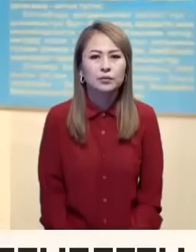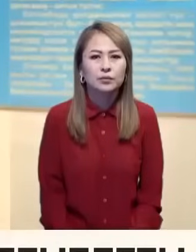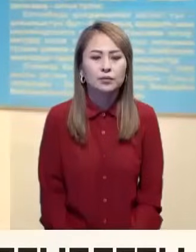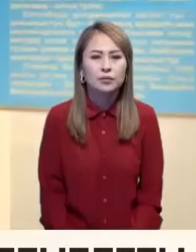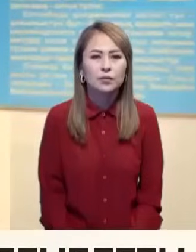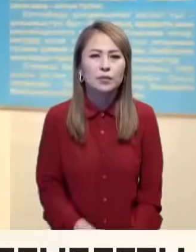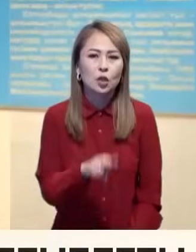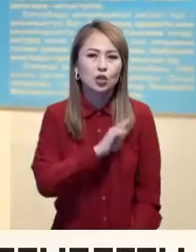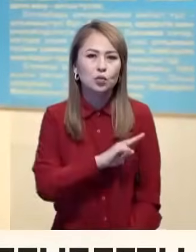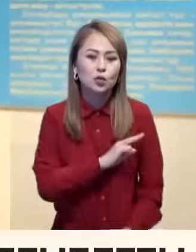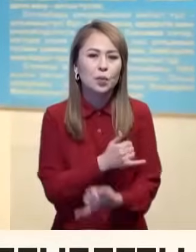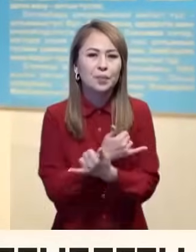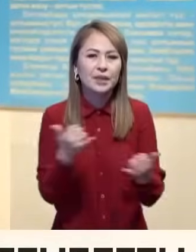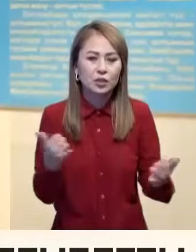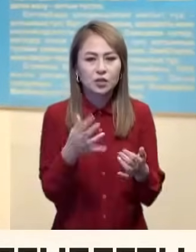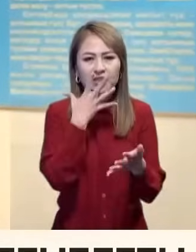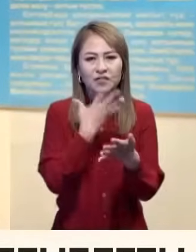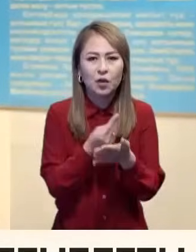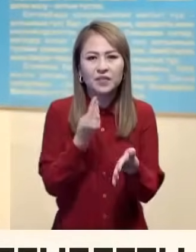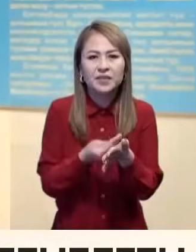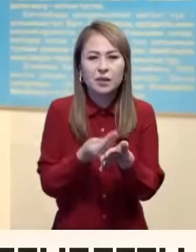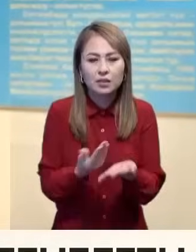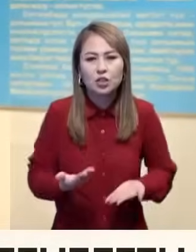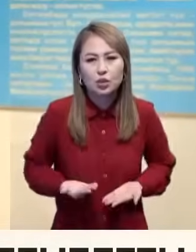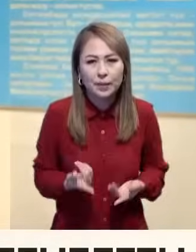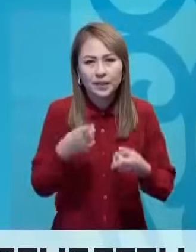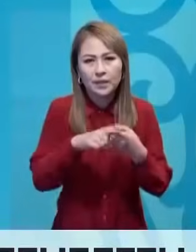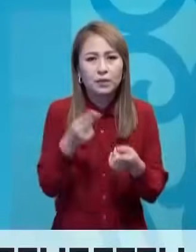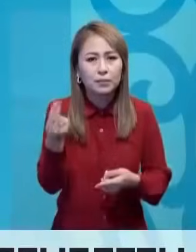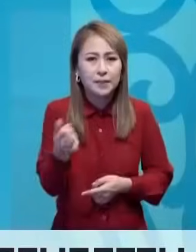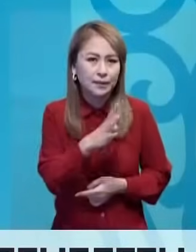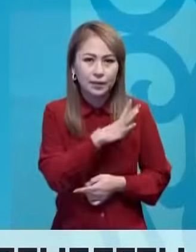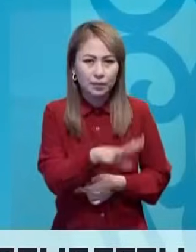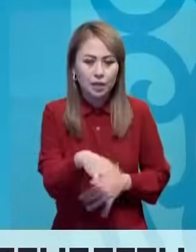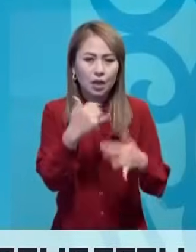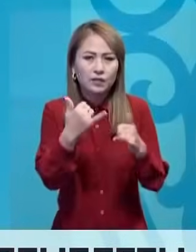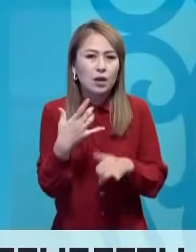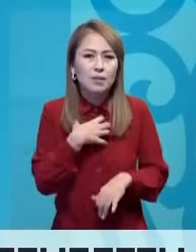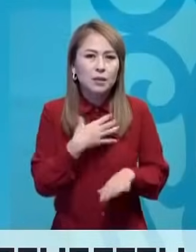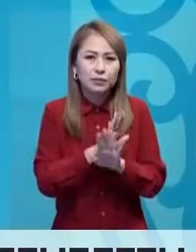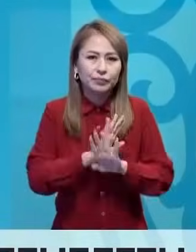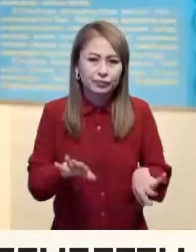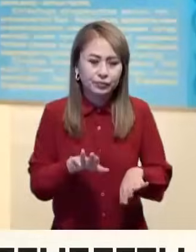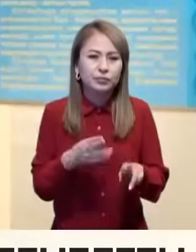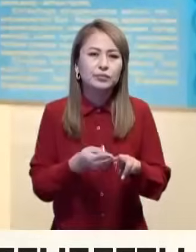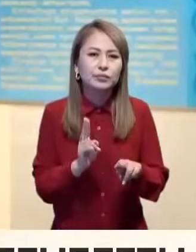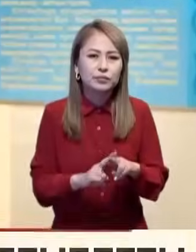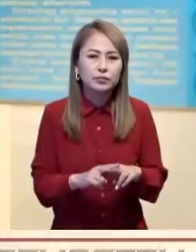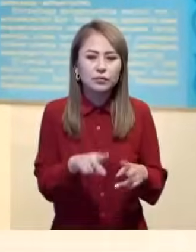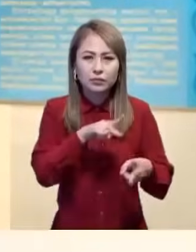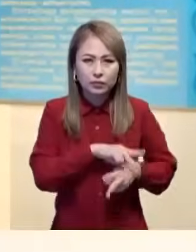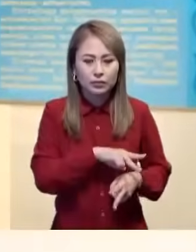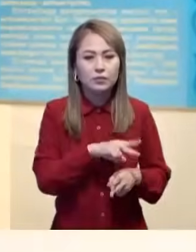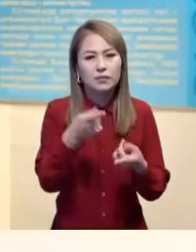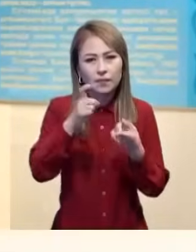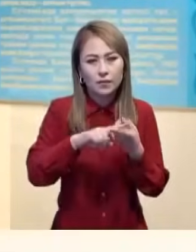Жұмыс беруші өзінің финансистық жағдайларына байланысты төлемеген. Ол негіз емес айлық бермеуге. Еңбек кодекс